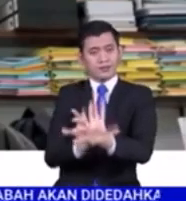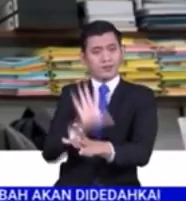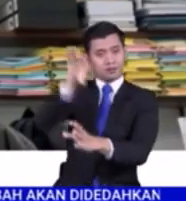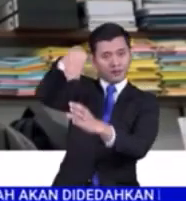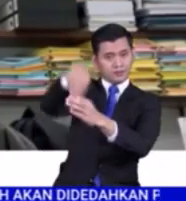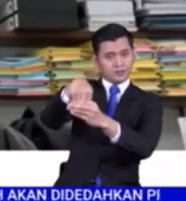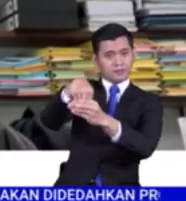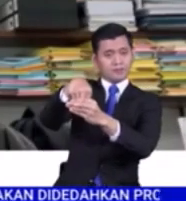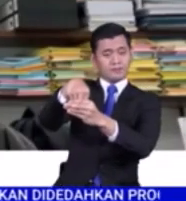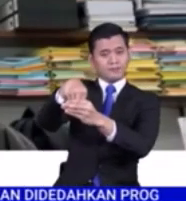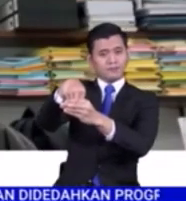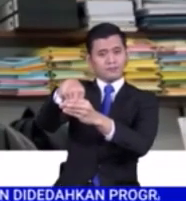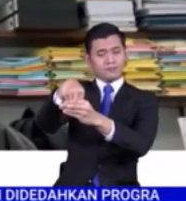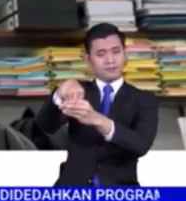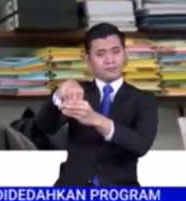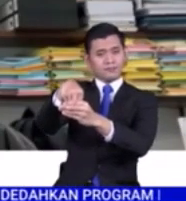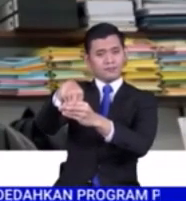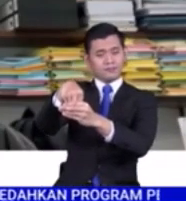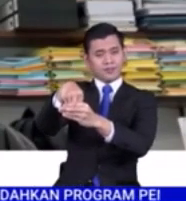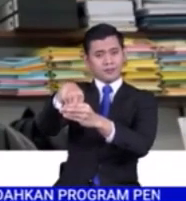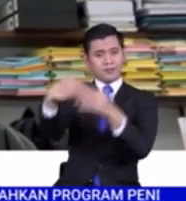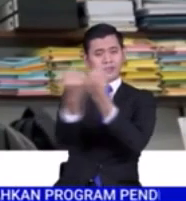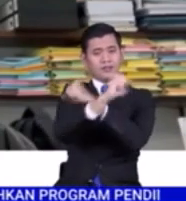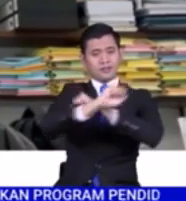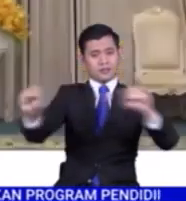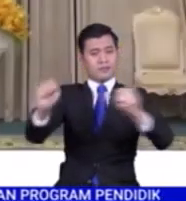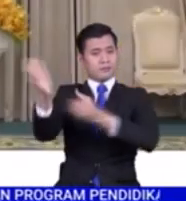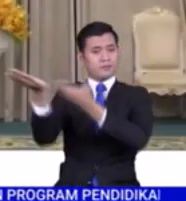terlibatlah dalam regional supply chain.